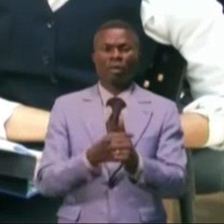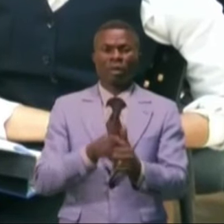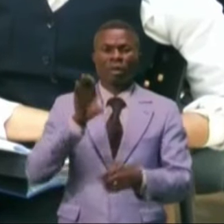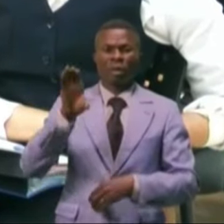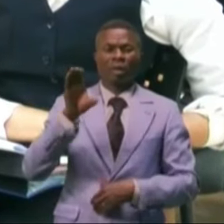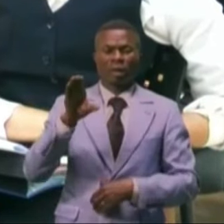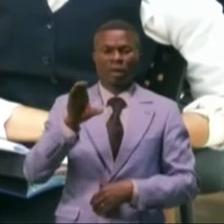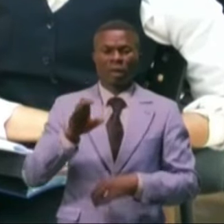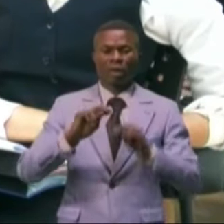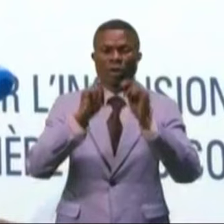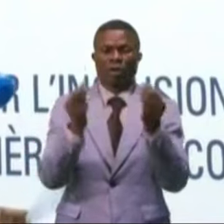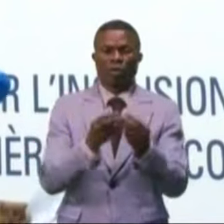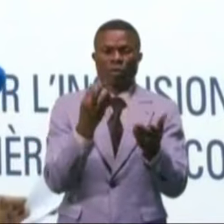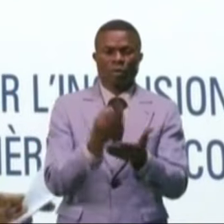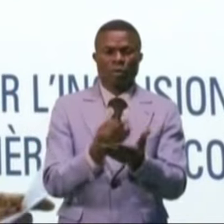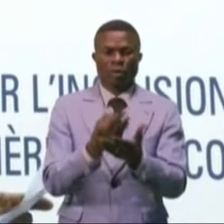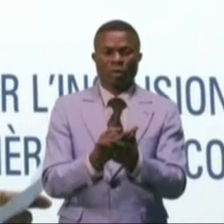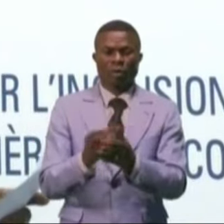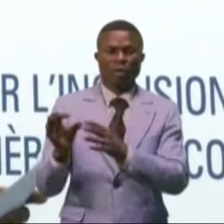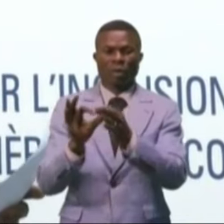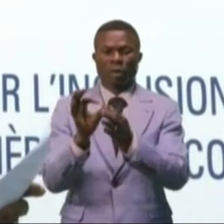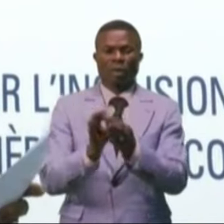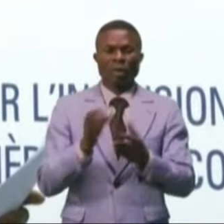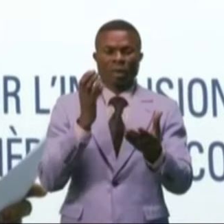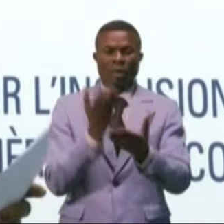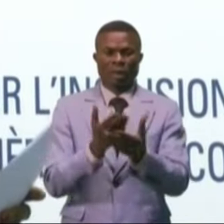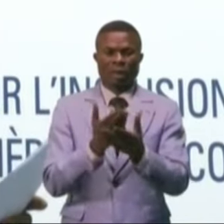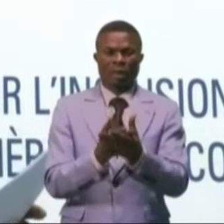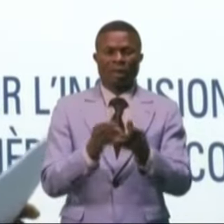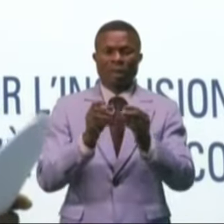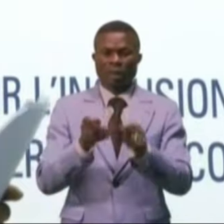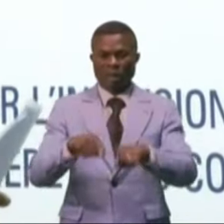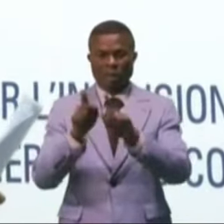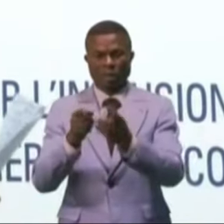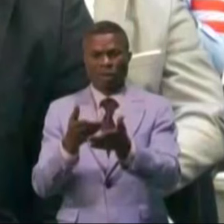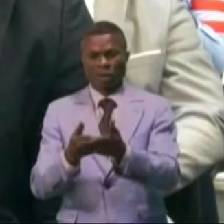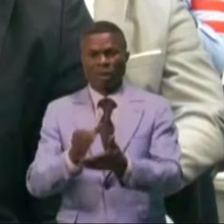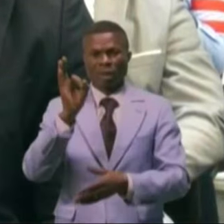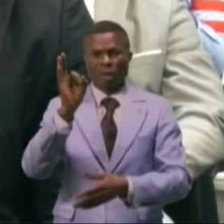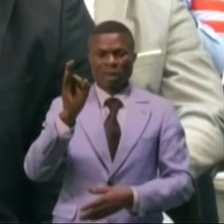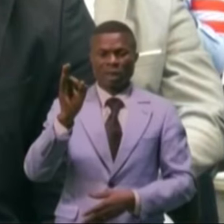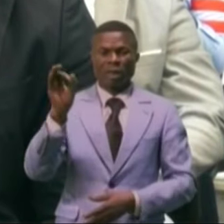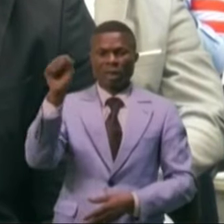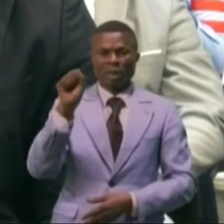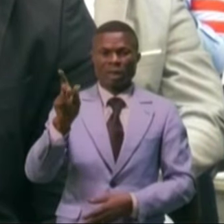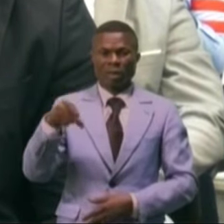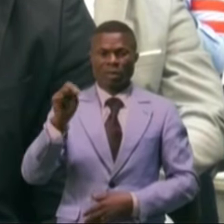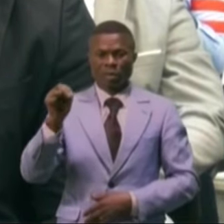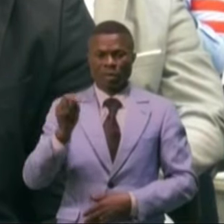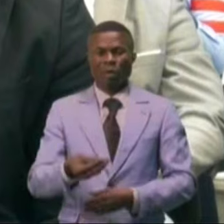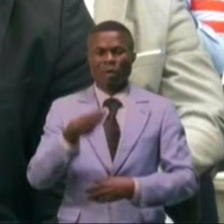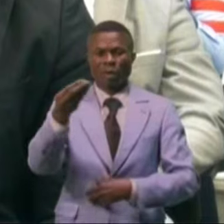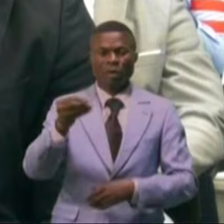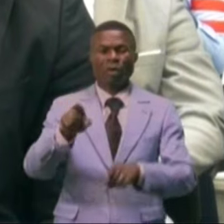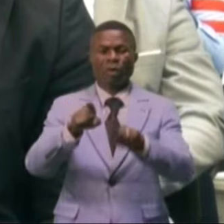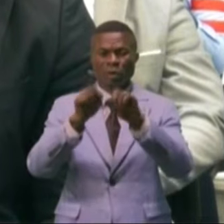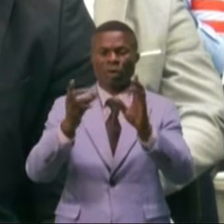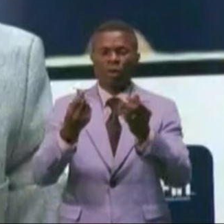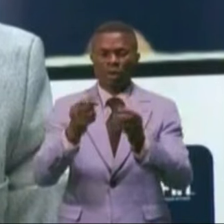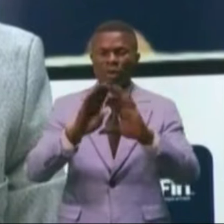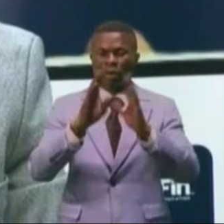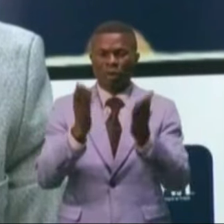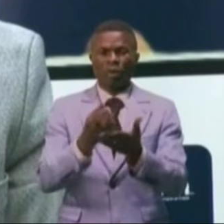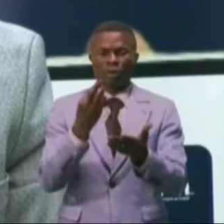les microfinances, les coopératives d'épargne et crédit. Le FPM accorde les crédits à ces institutions